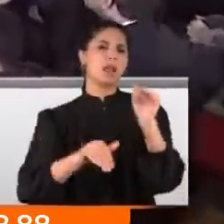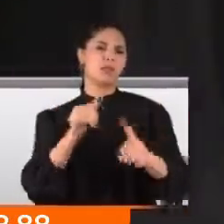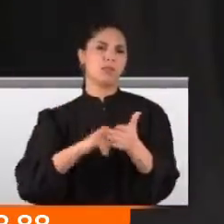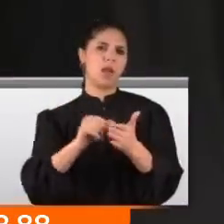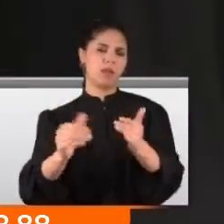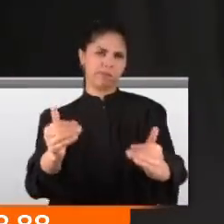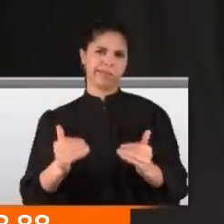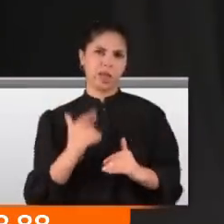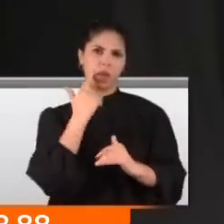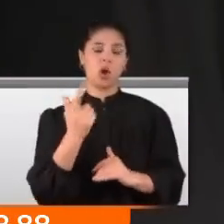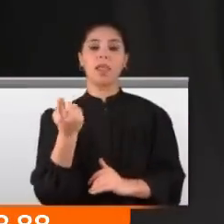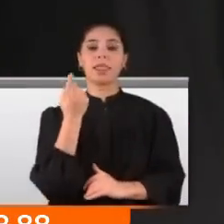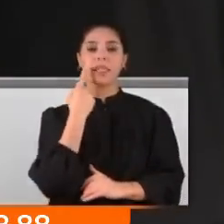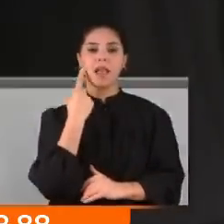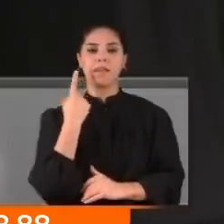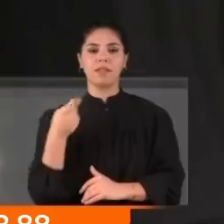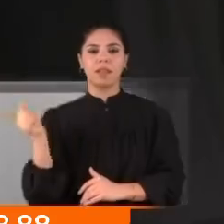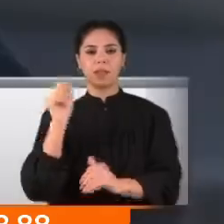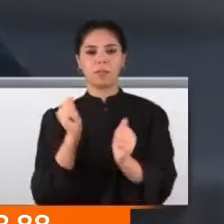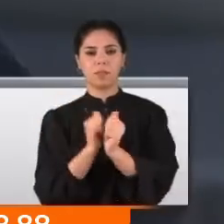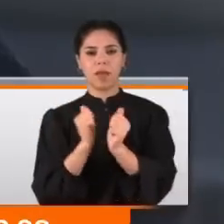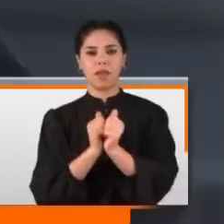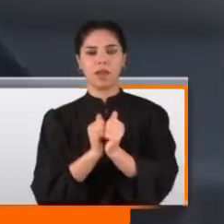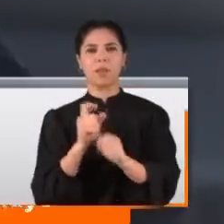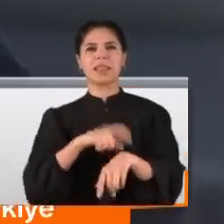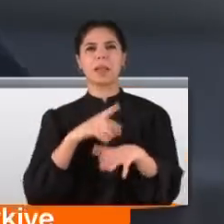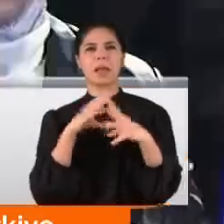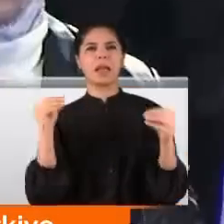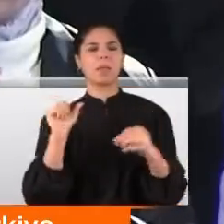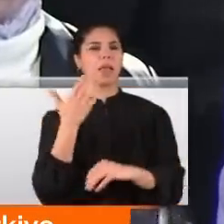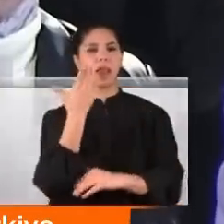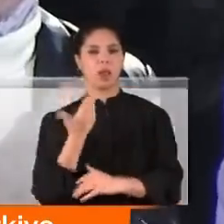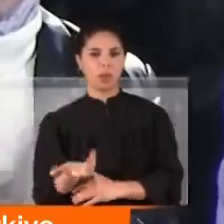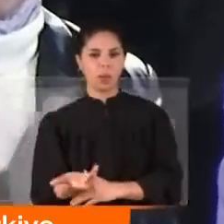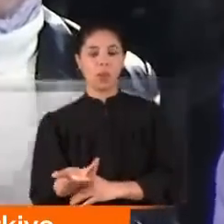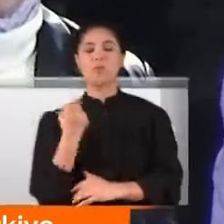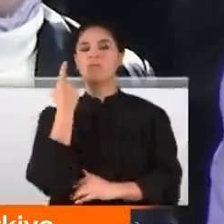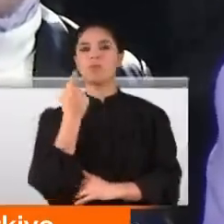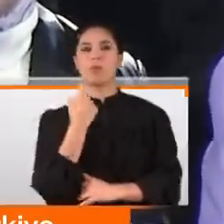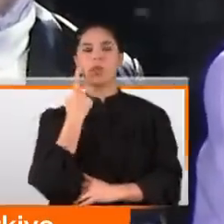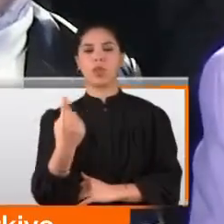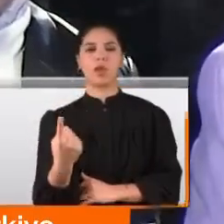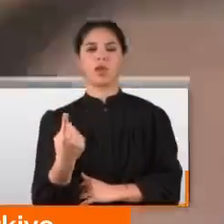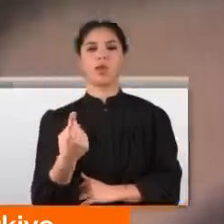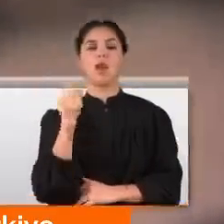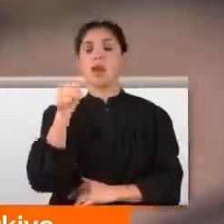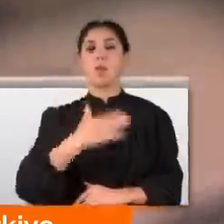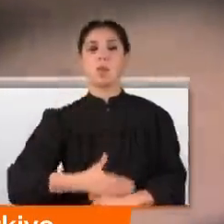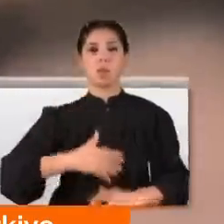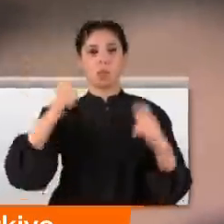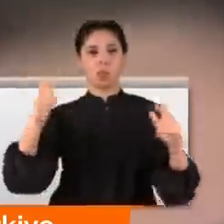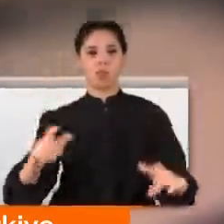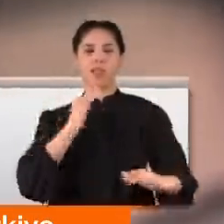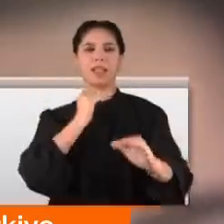adımı attık. Devlet Bey'le dedik ki zaman kaybına tahammül yok. Erdoğan kritik açıklamayı Bursa'da gençlerle